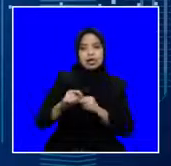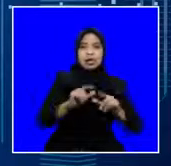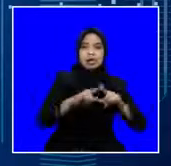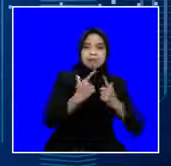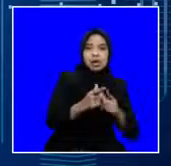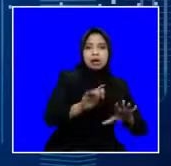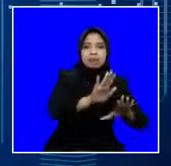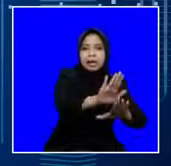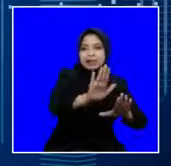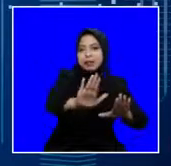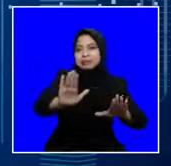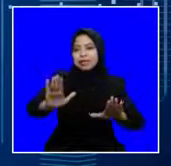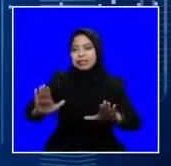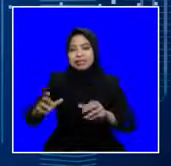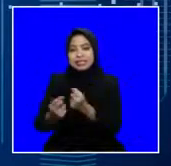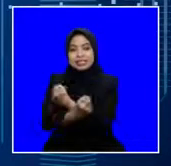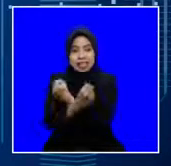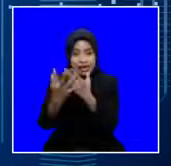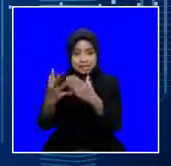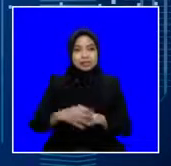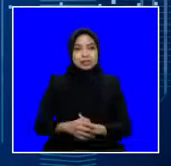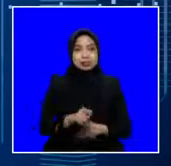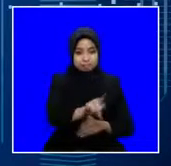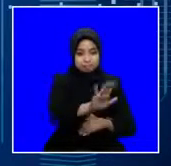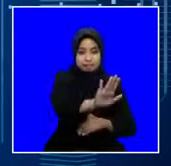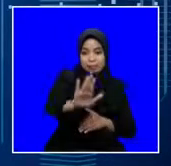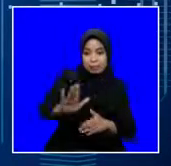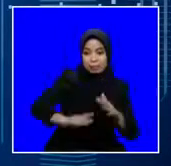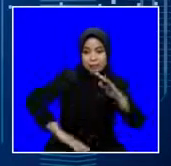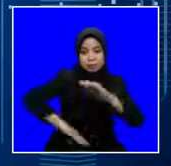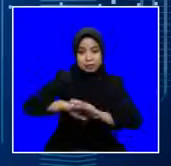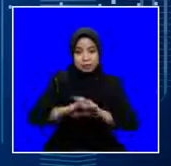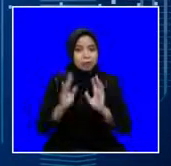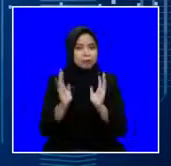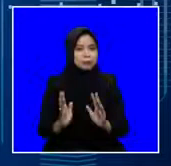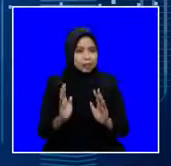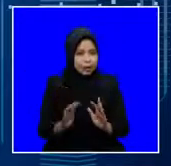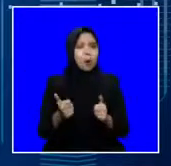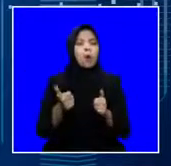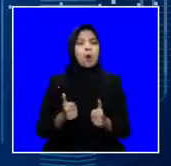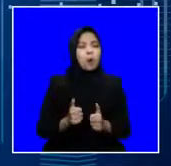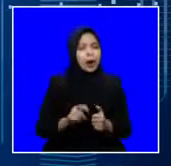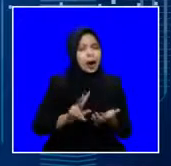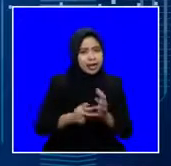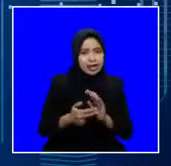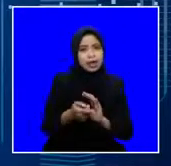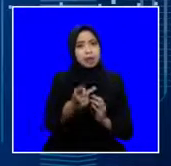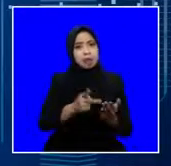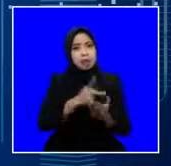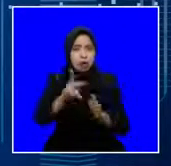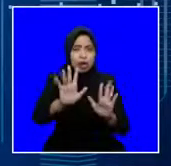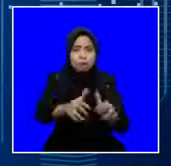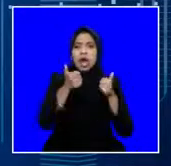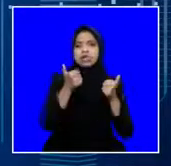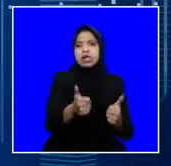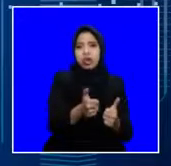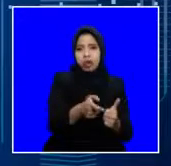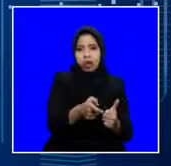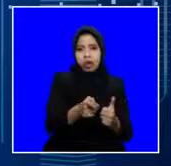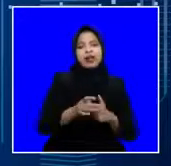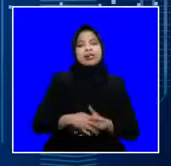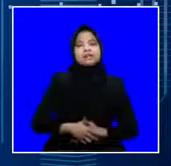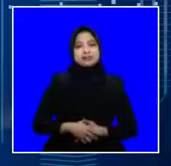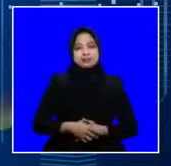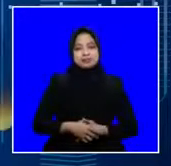lembaga. Jadi jika indikator tersebut terpenuhi, tentunya kita bisa mengatakan bahwa program ini dikatakan berhasil.